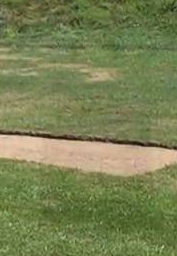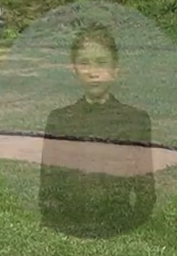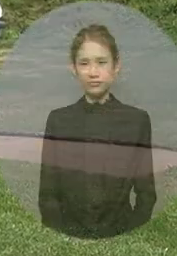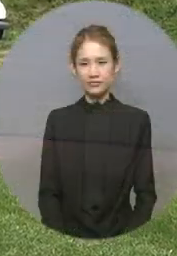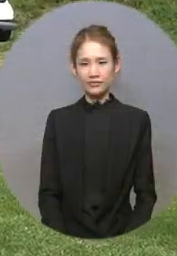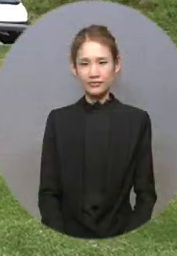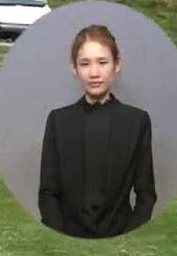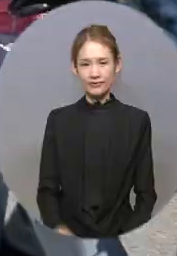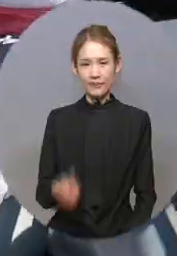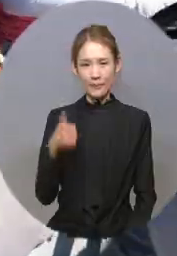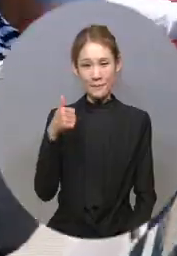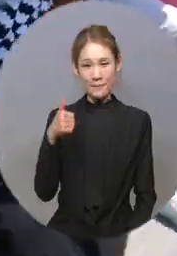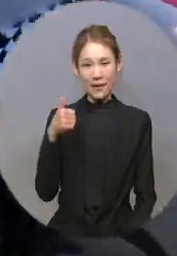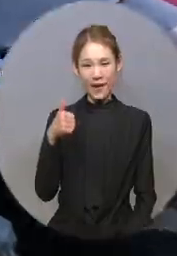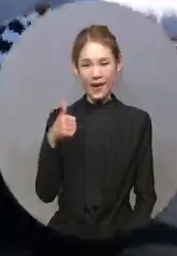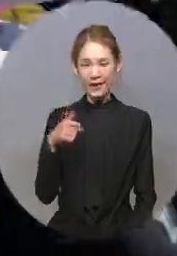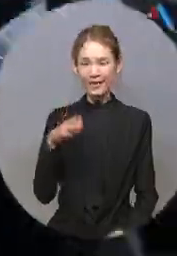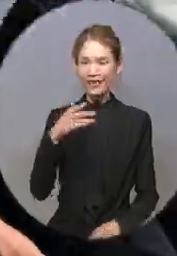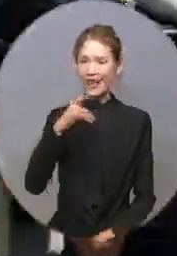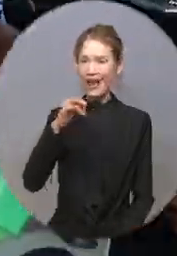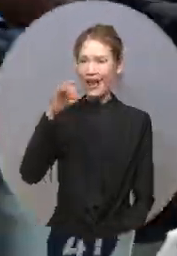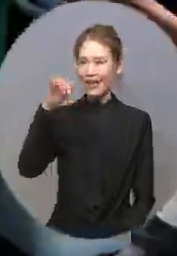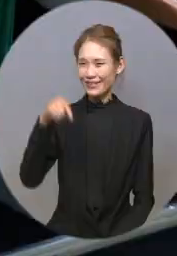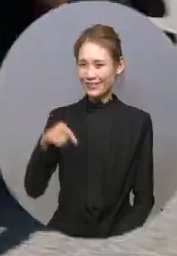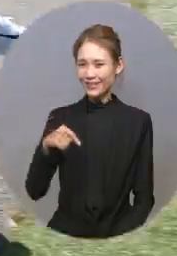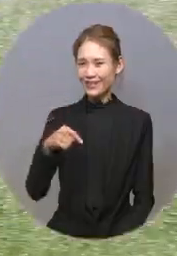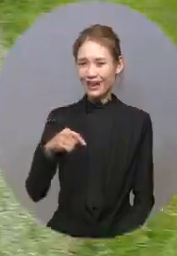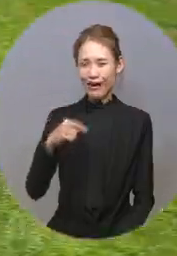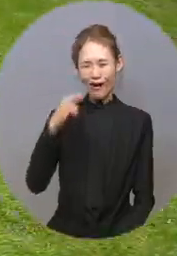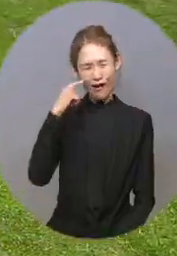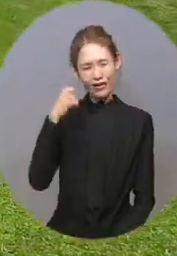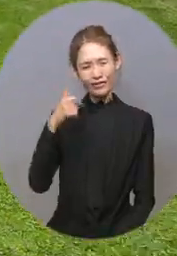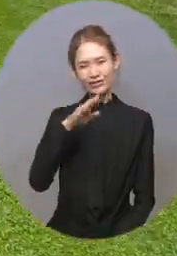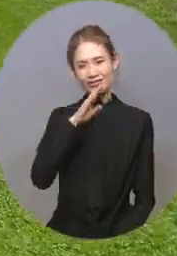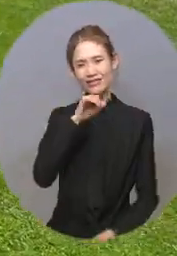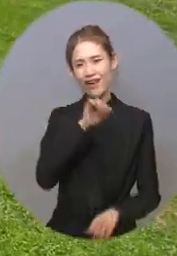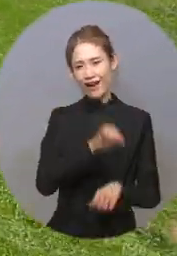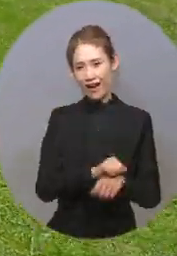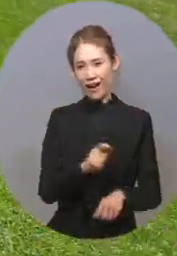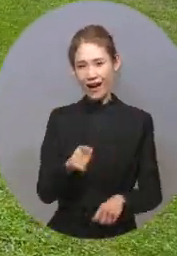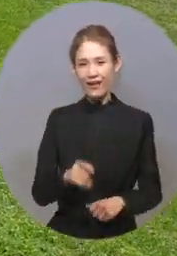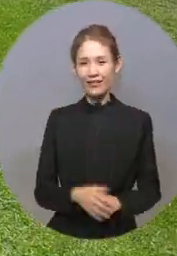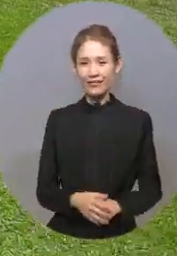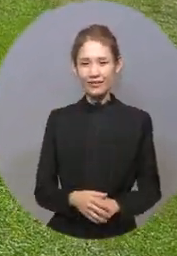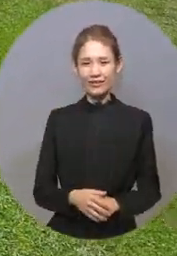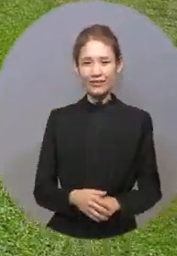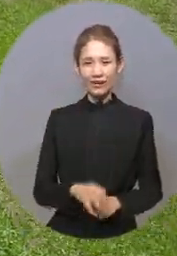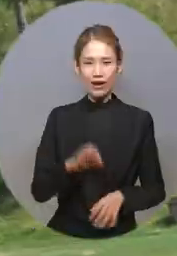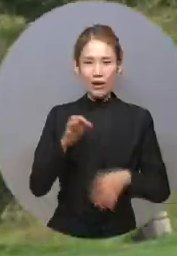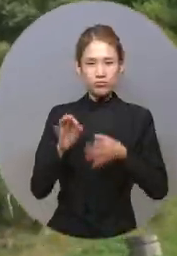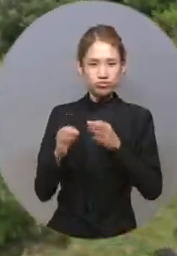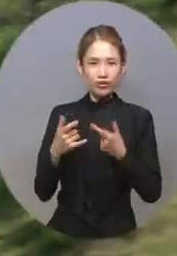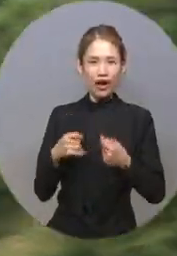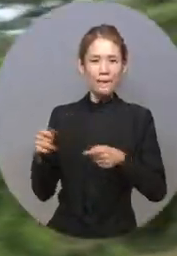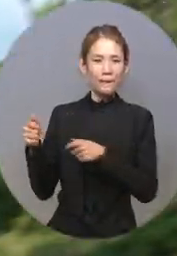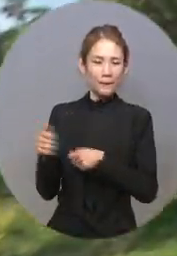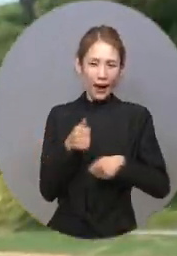나이스 온! 나이스 온! 야 미쳤다. 야 무슨 프로들이랑 치는 거다. 프로들이랑.